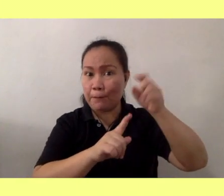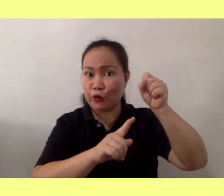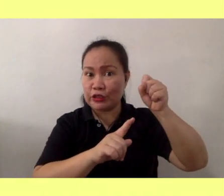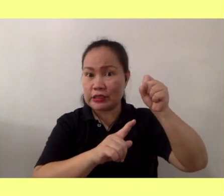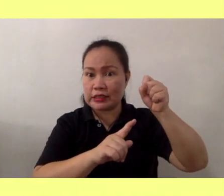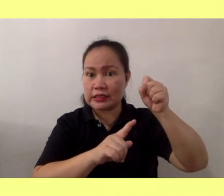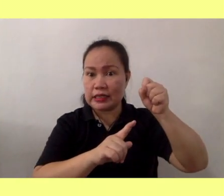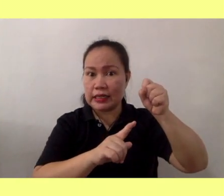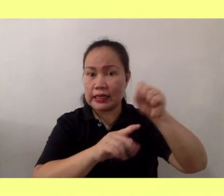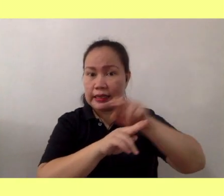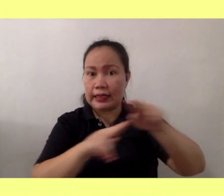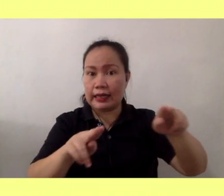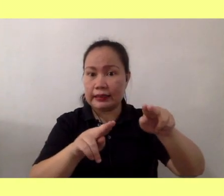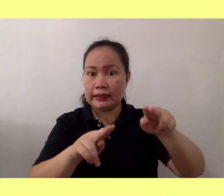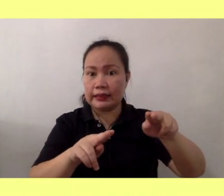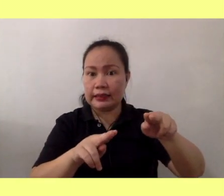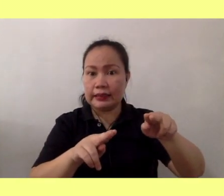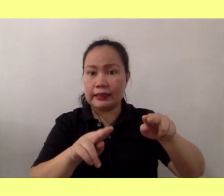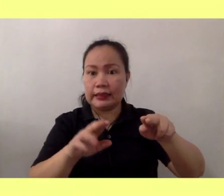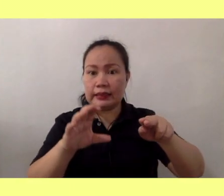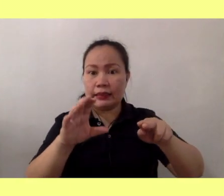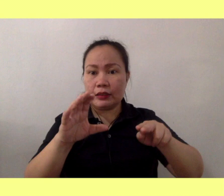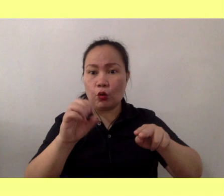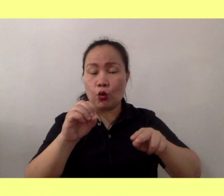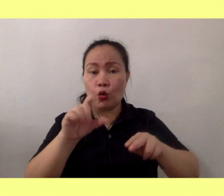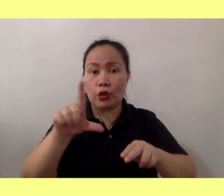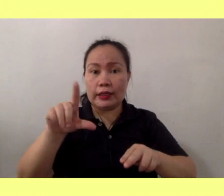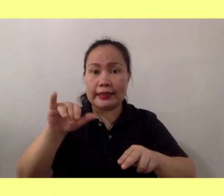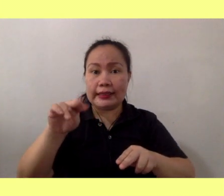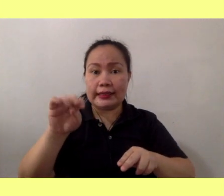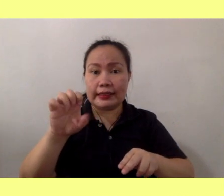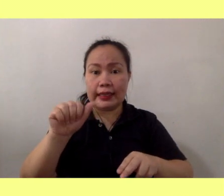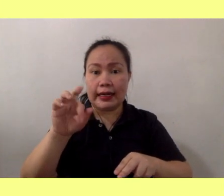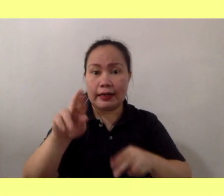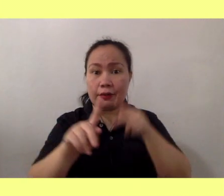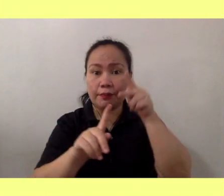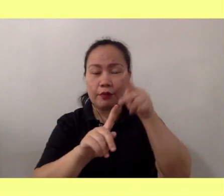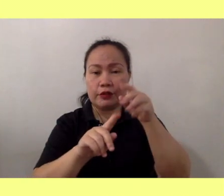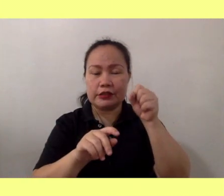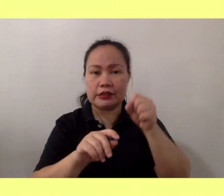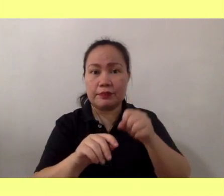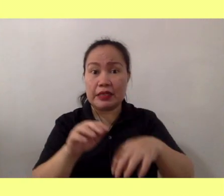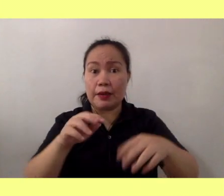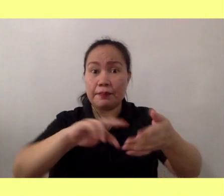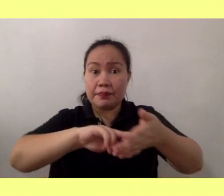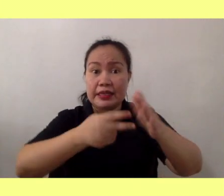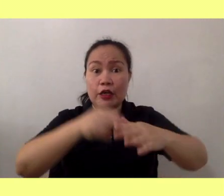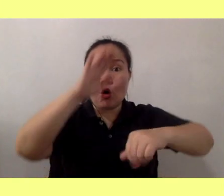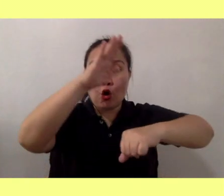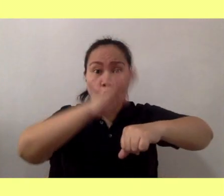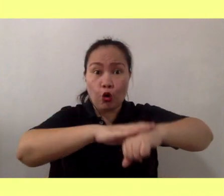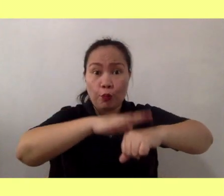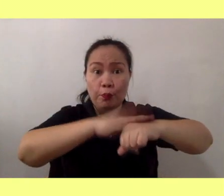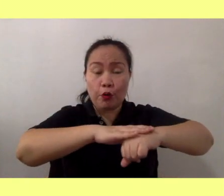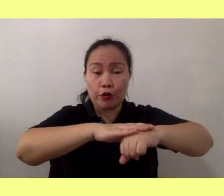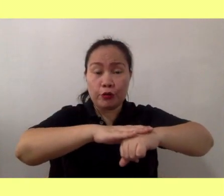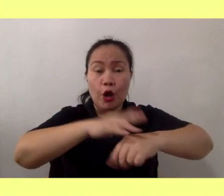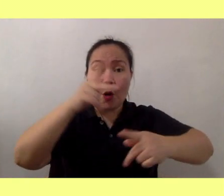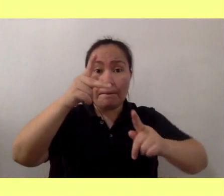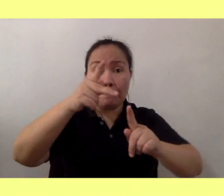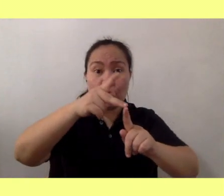Okay. So, again, you can make use of the script capital letter or any 3 points